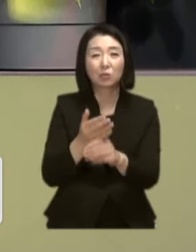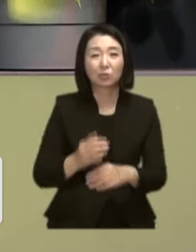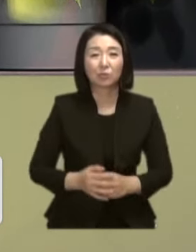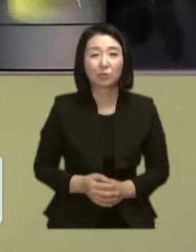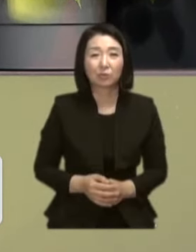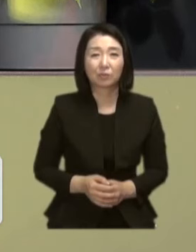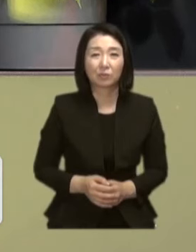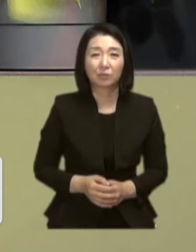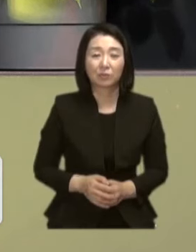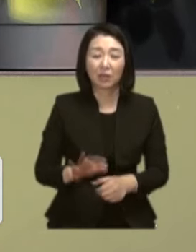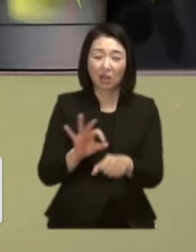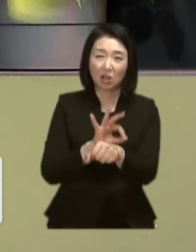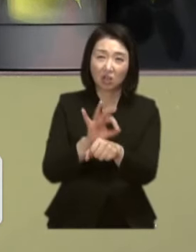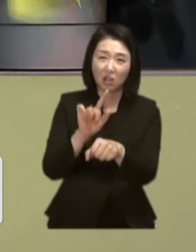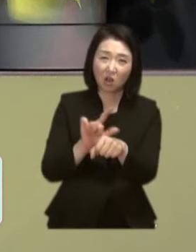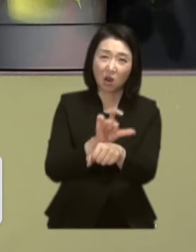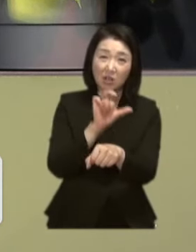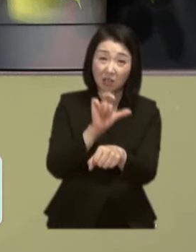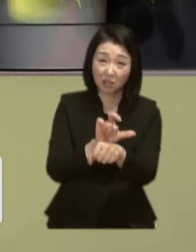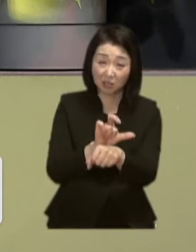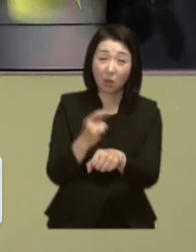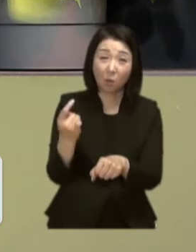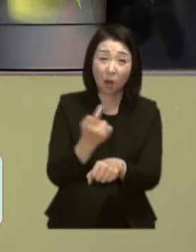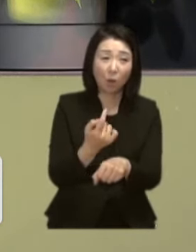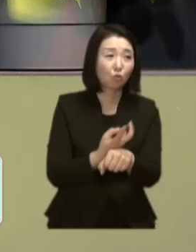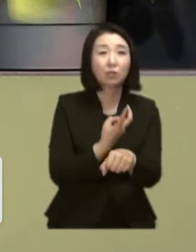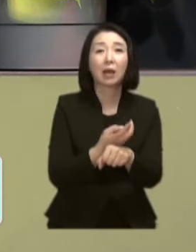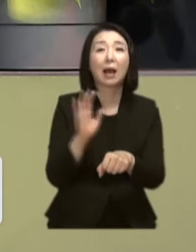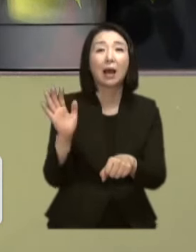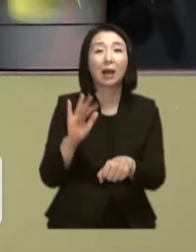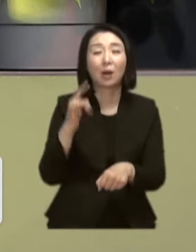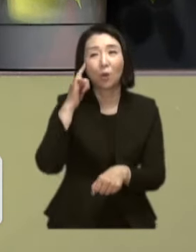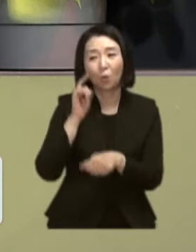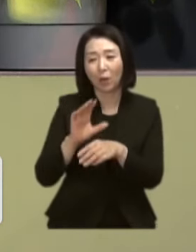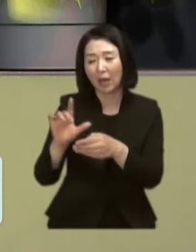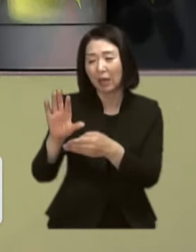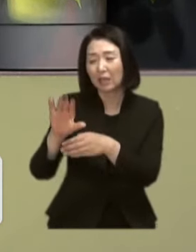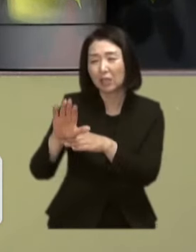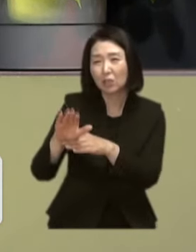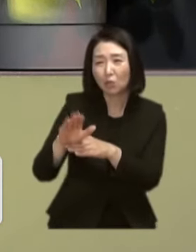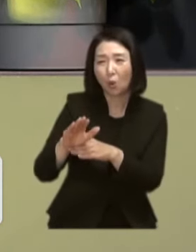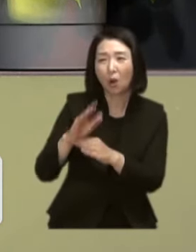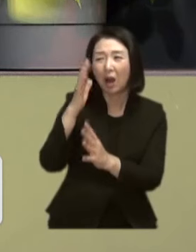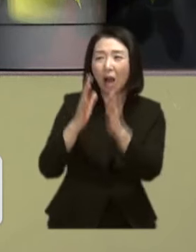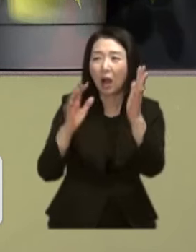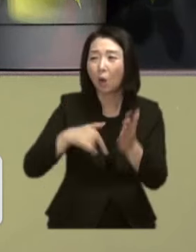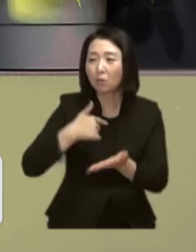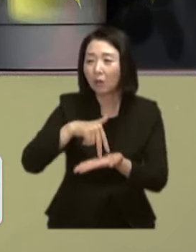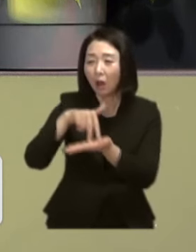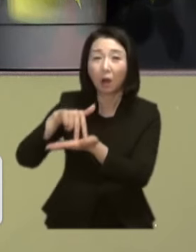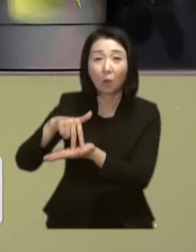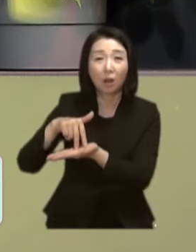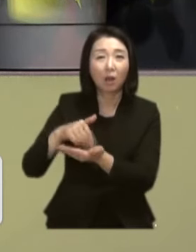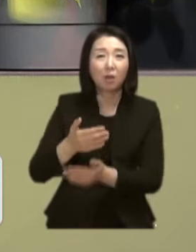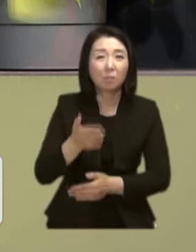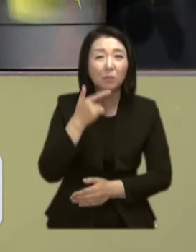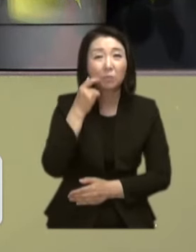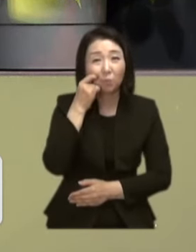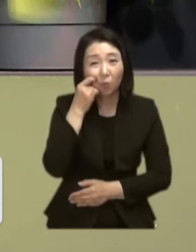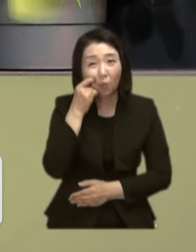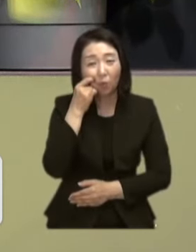10시간, 15시간 가까운 거리 도시 아이들 안 받아요. 네. 시골에 소외되고 밀림 속에서 떠돌던 아이들, 밥도 못 먹는